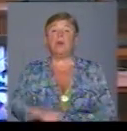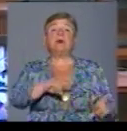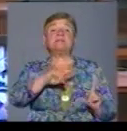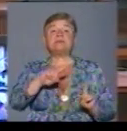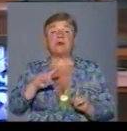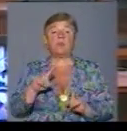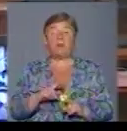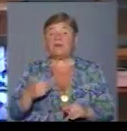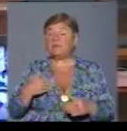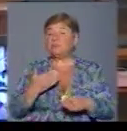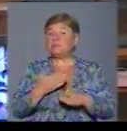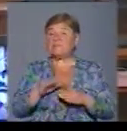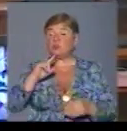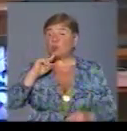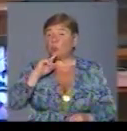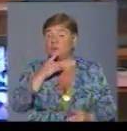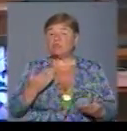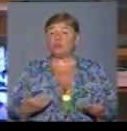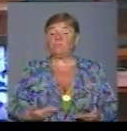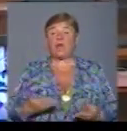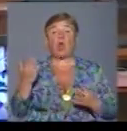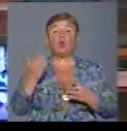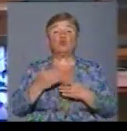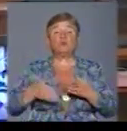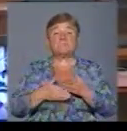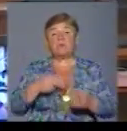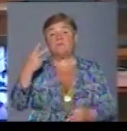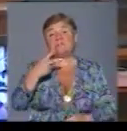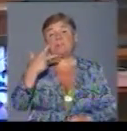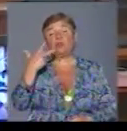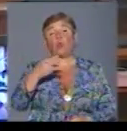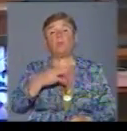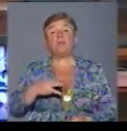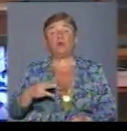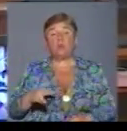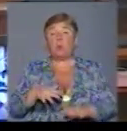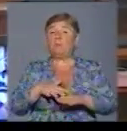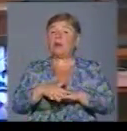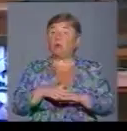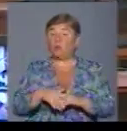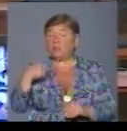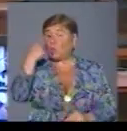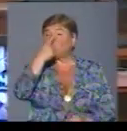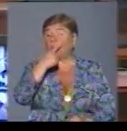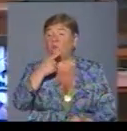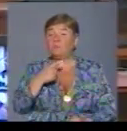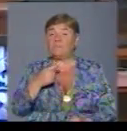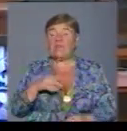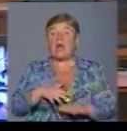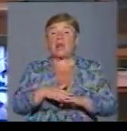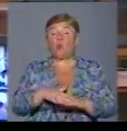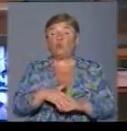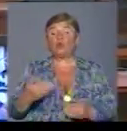Закарпаття монетизують частину зекономлених житлових субсидій. Близько 23 мільйонів гривень перерахують на особовий рахунок мешканців